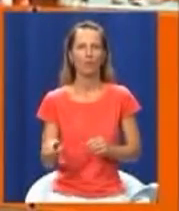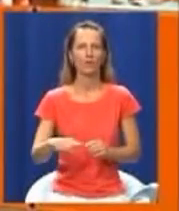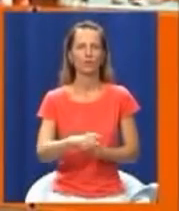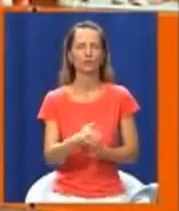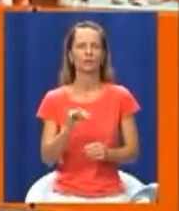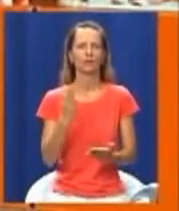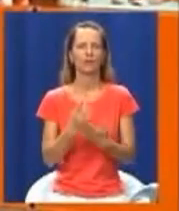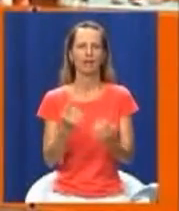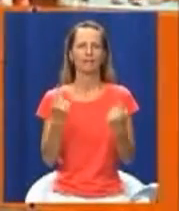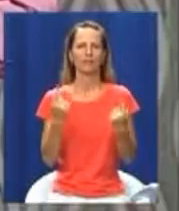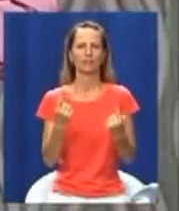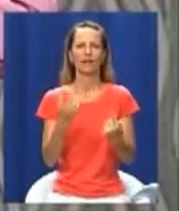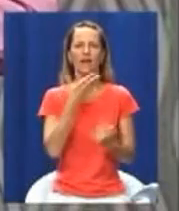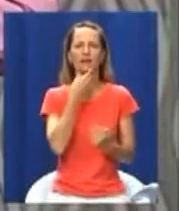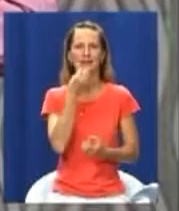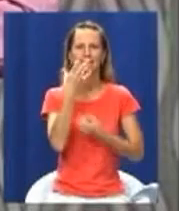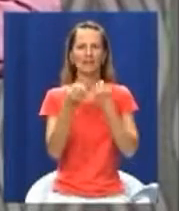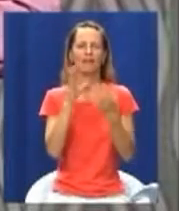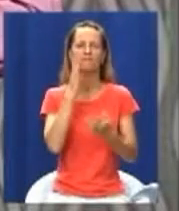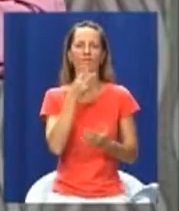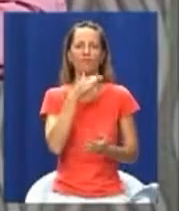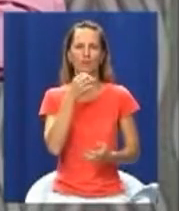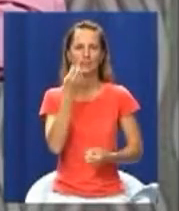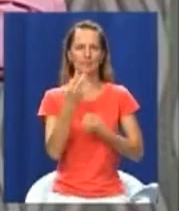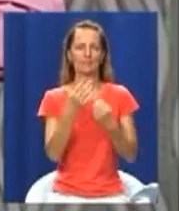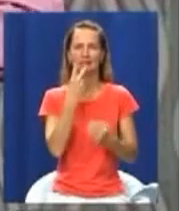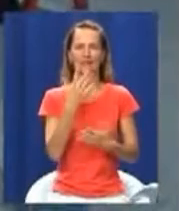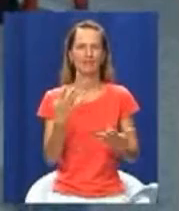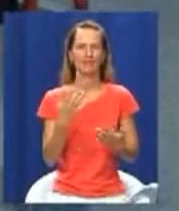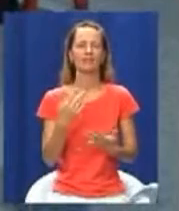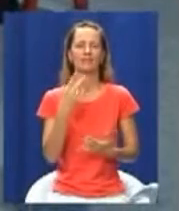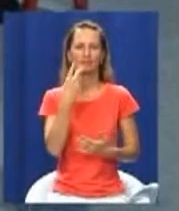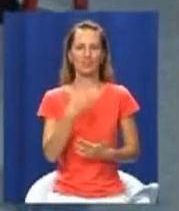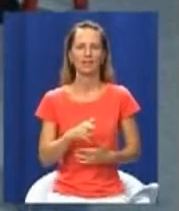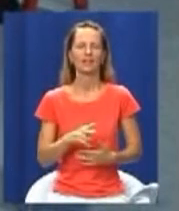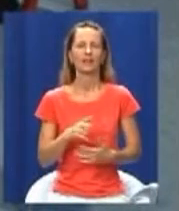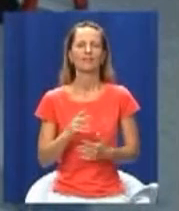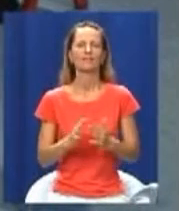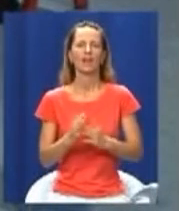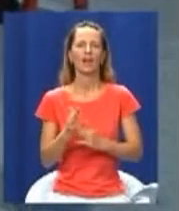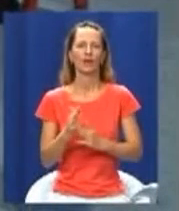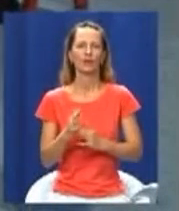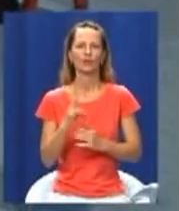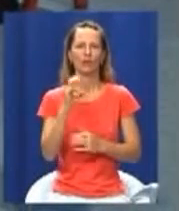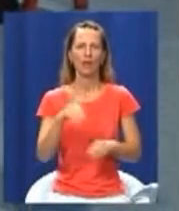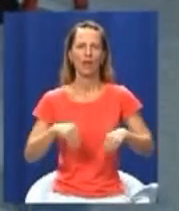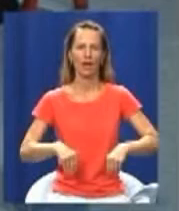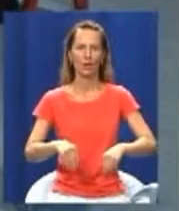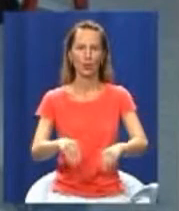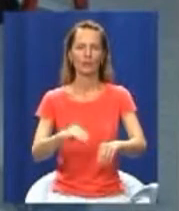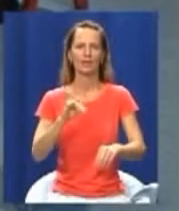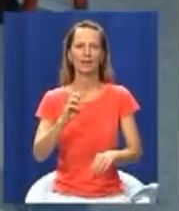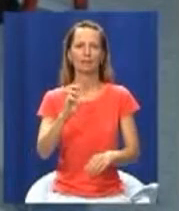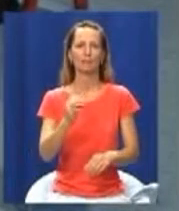такі красиві жовті квіти навіть під час цвітіння. Не бачила ніколи такі квіти? Бачила. От, вирощують їх на городах і